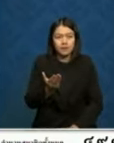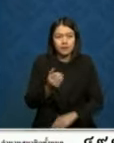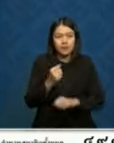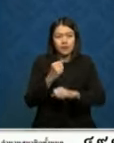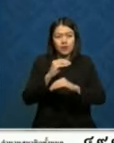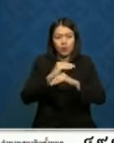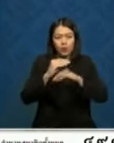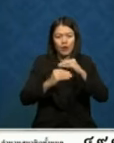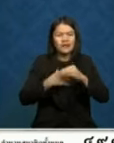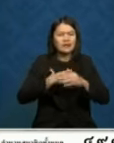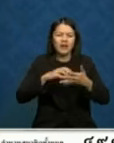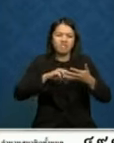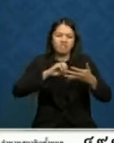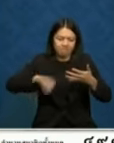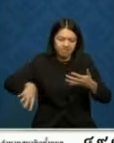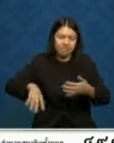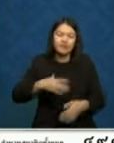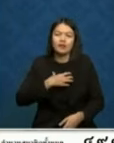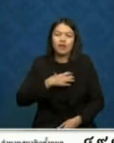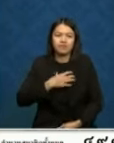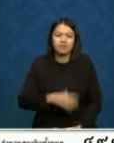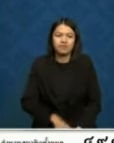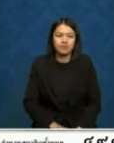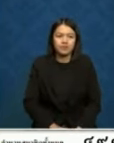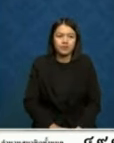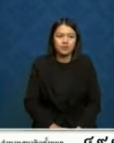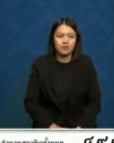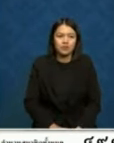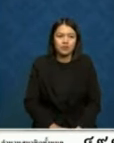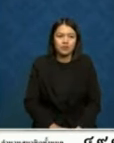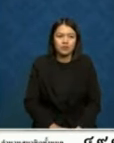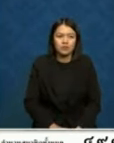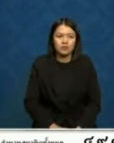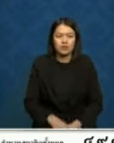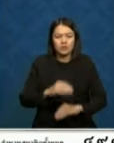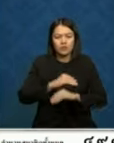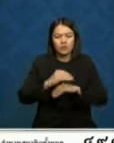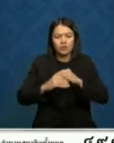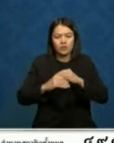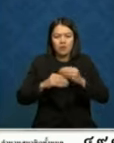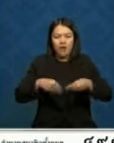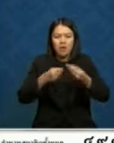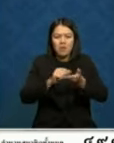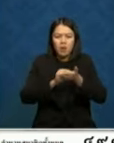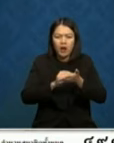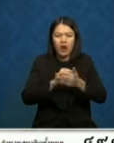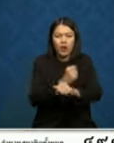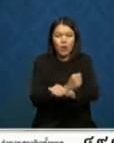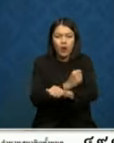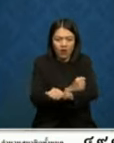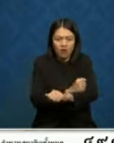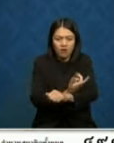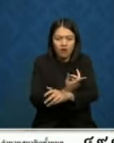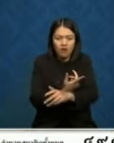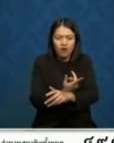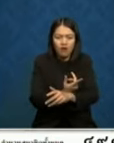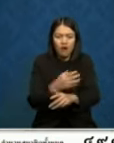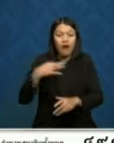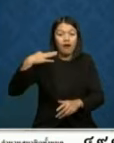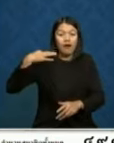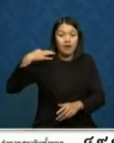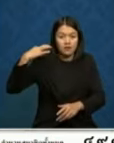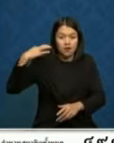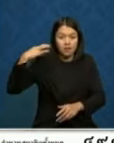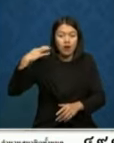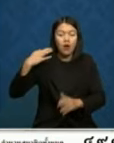งการที่ผมอยากจะตัดทิ้งเลยครับท่านประธานคือโครงการเพิ่มประสิทธิภาพการให้บริการด้านแรงงานครับโดยอาสาสมัครแรงงาน